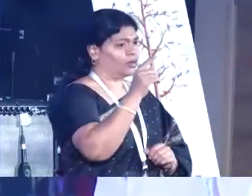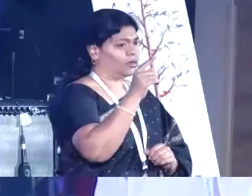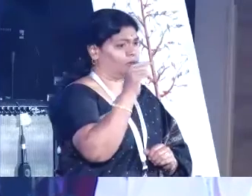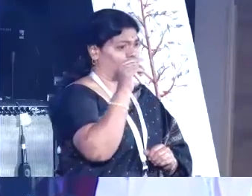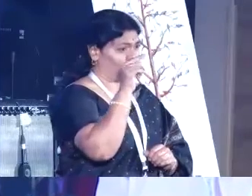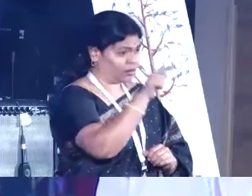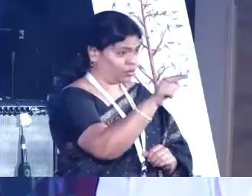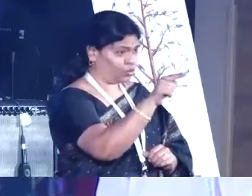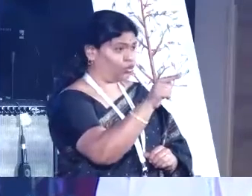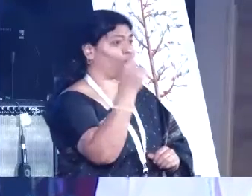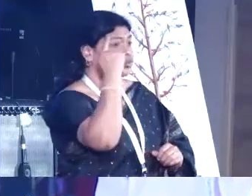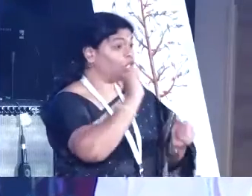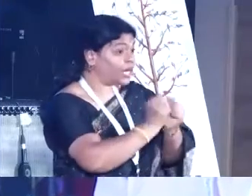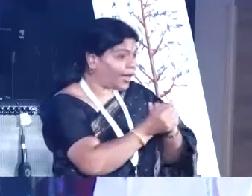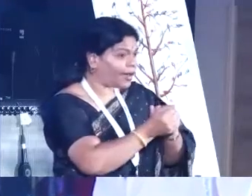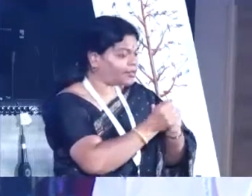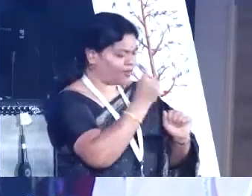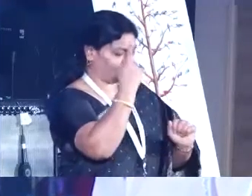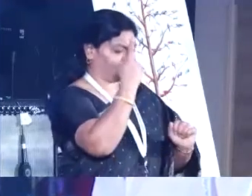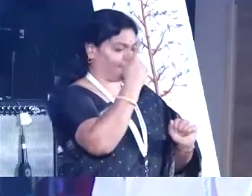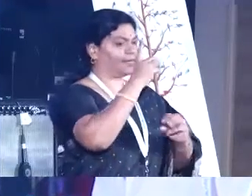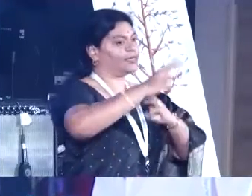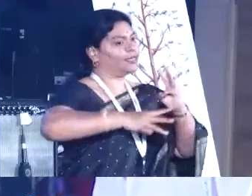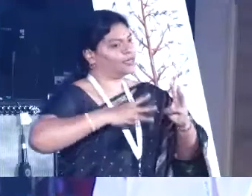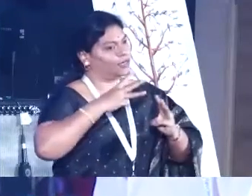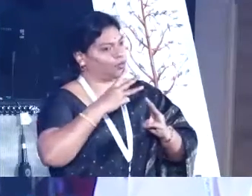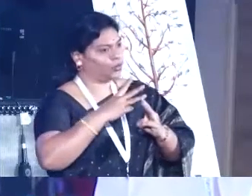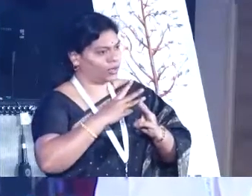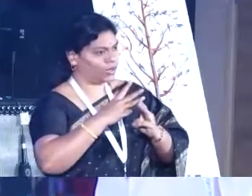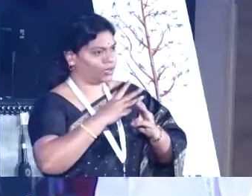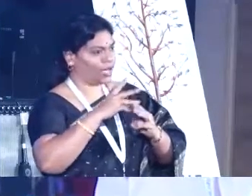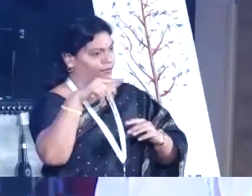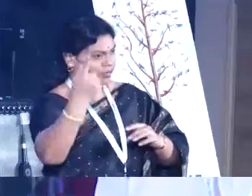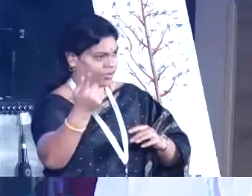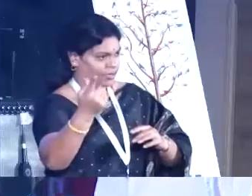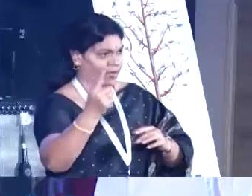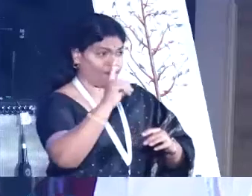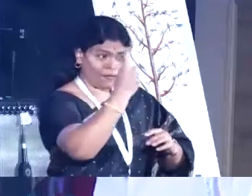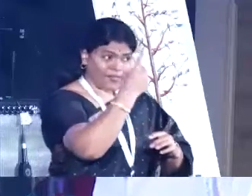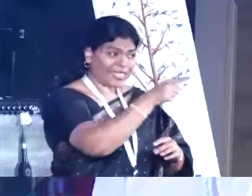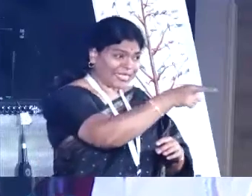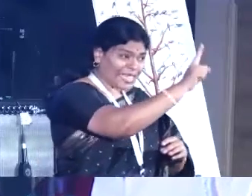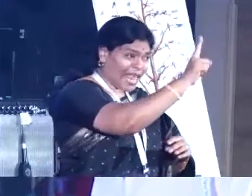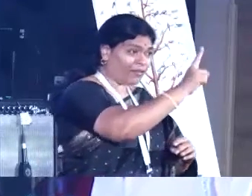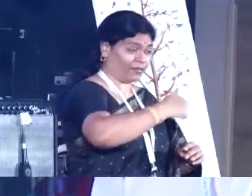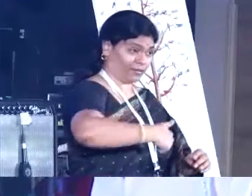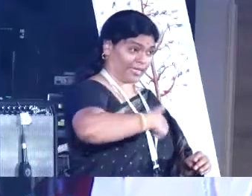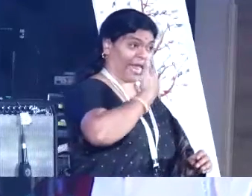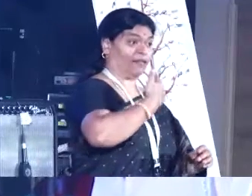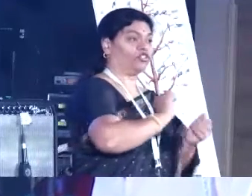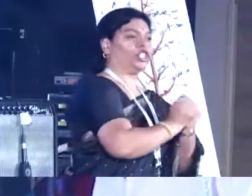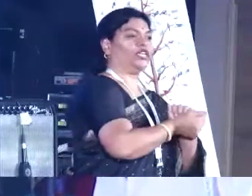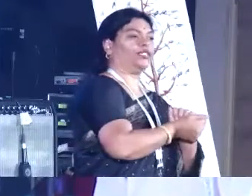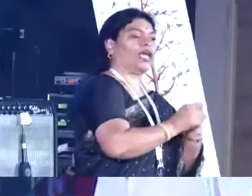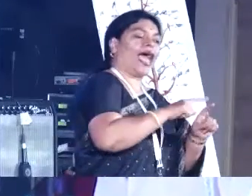आप बदलने चले हो दुनिया को, लेकिन दुनिया सबसे पहले नहीं बदलती, सबसे पहले आपको बदलना होता है,